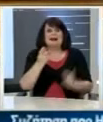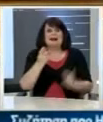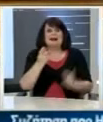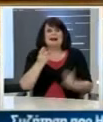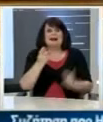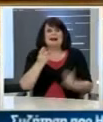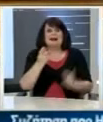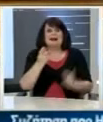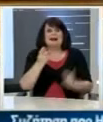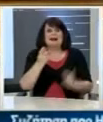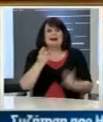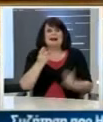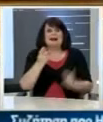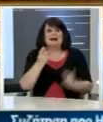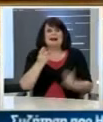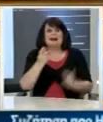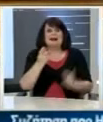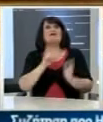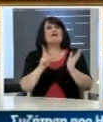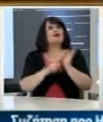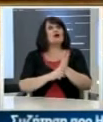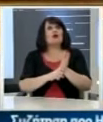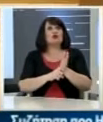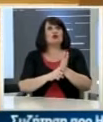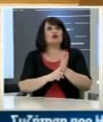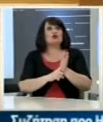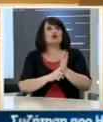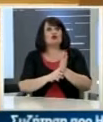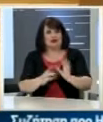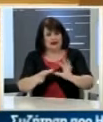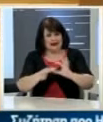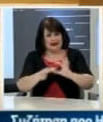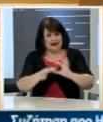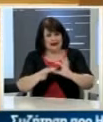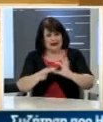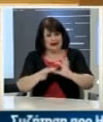ευρωπαϊκή νομιμότητα εργασιακές